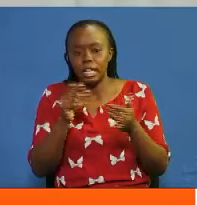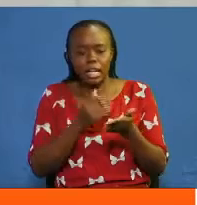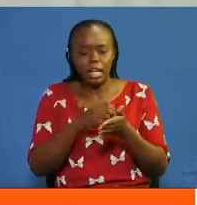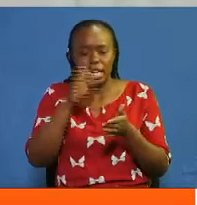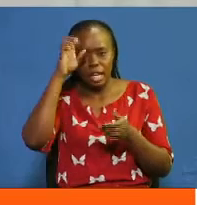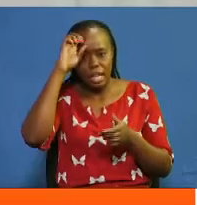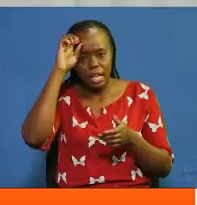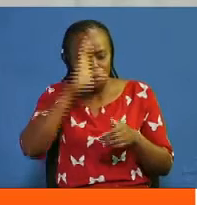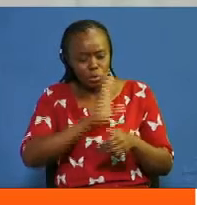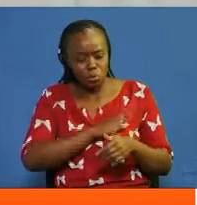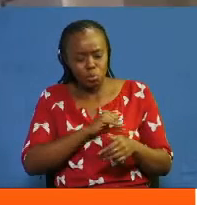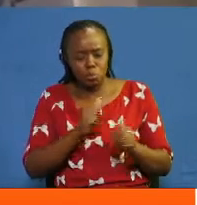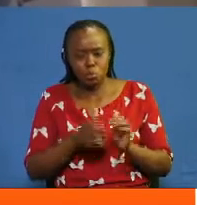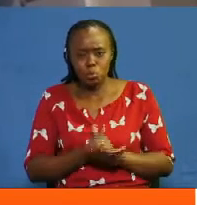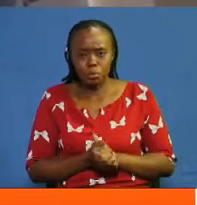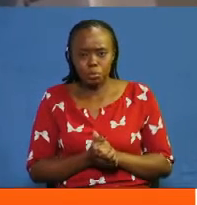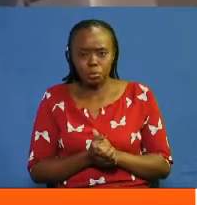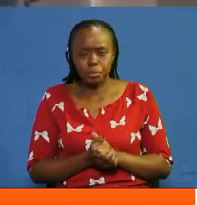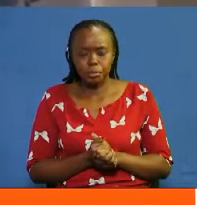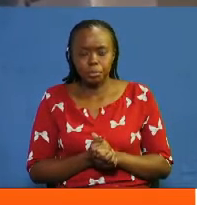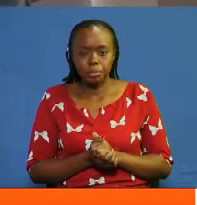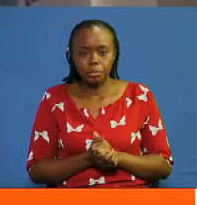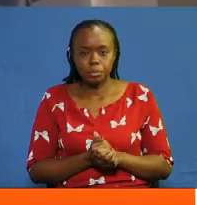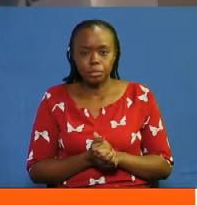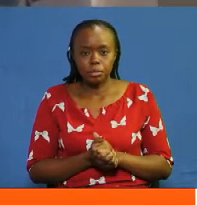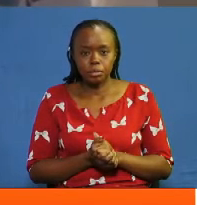mtoto wa kike.